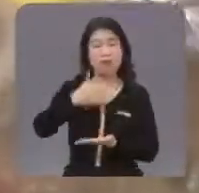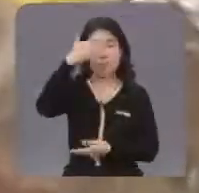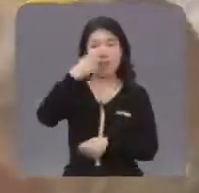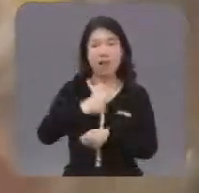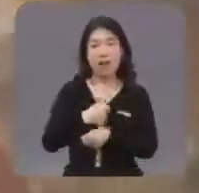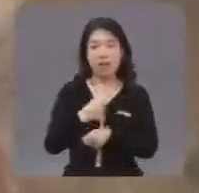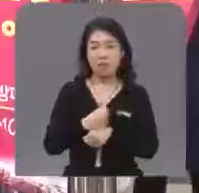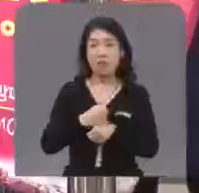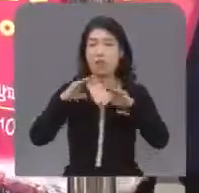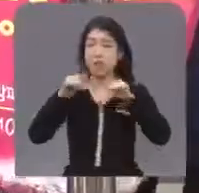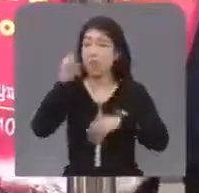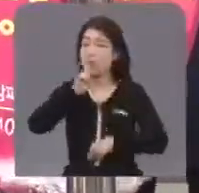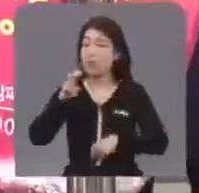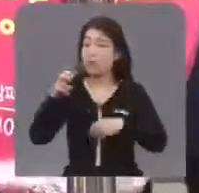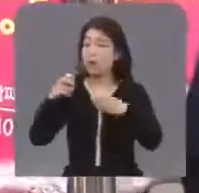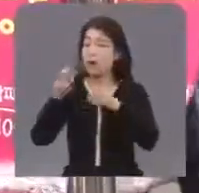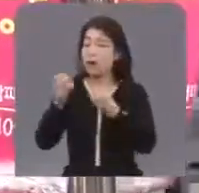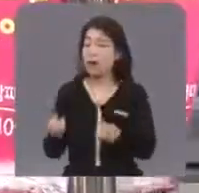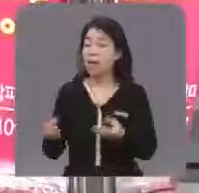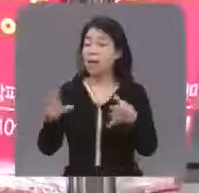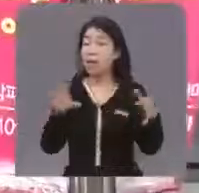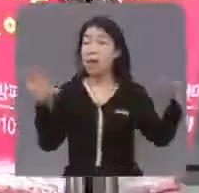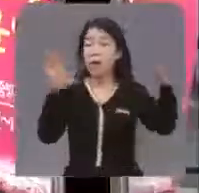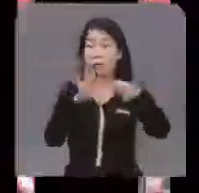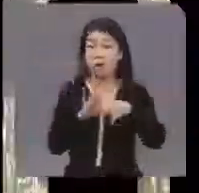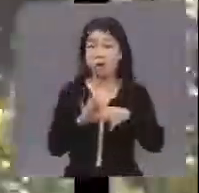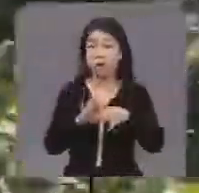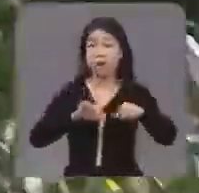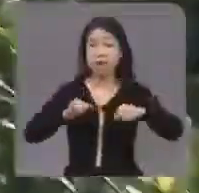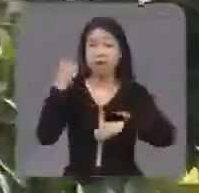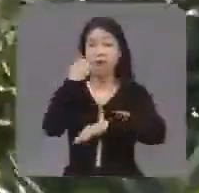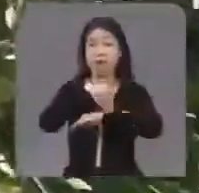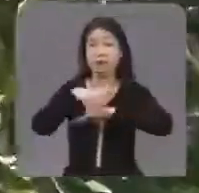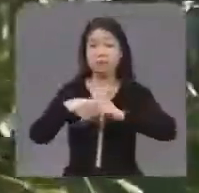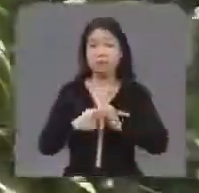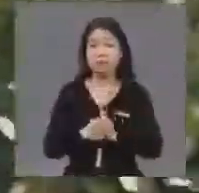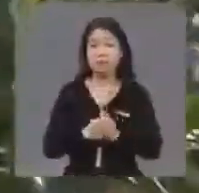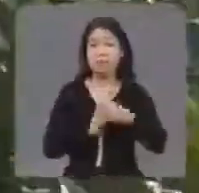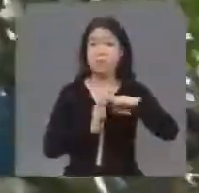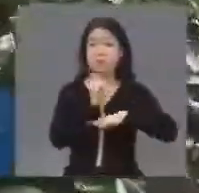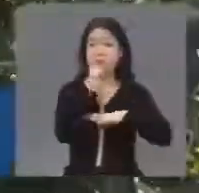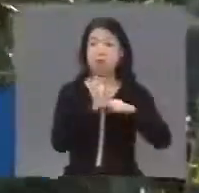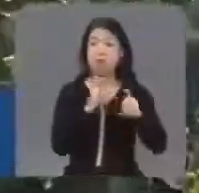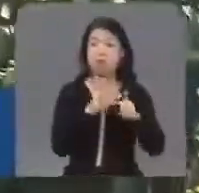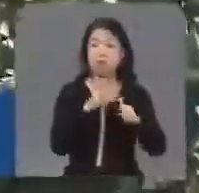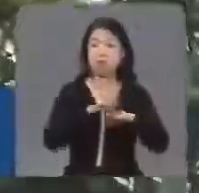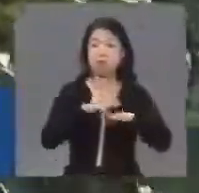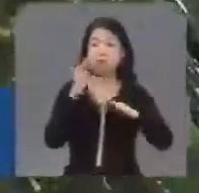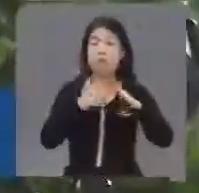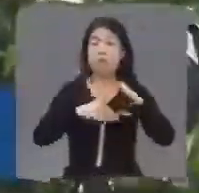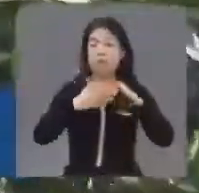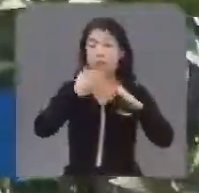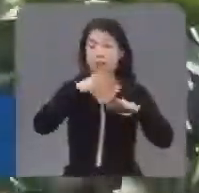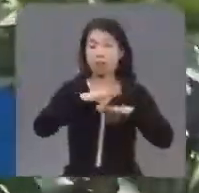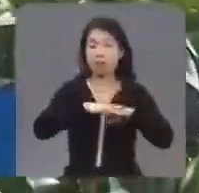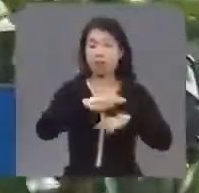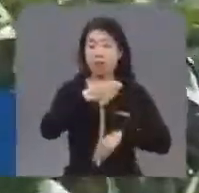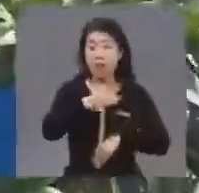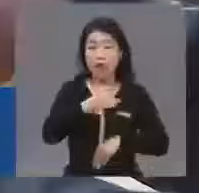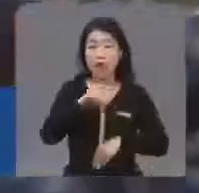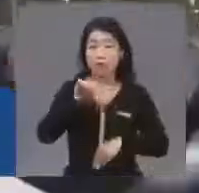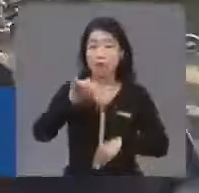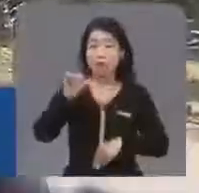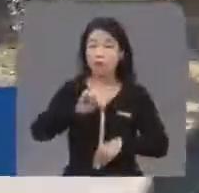토요 음악회와 연계해 시장 활성화에 나설 계획입니다. 고흥군은 공익수당 대상자 15,400여 명을